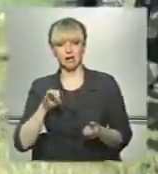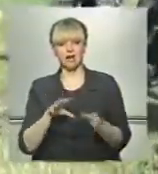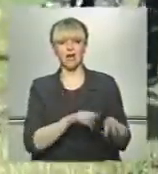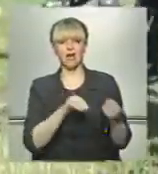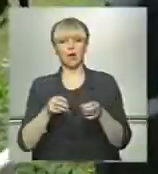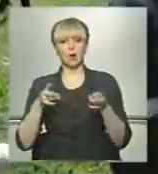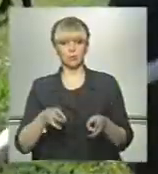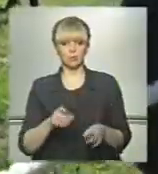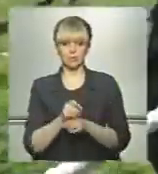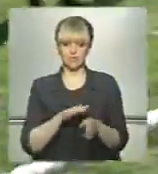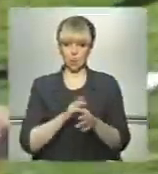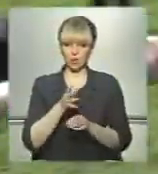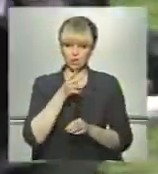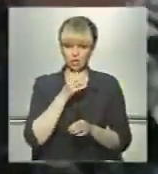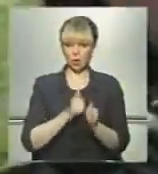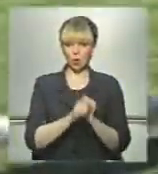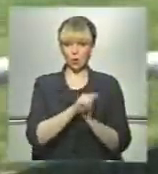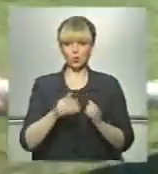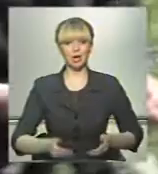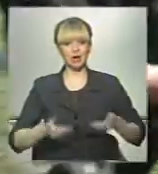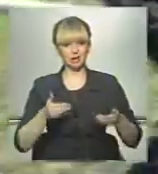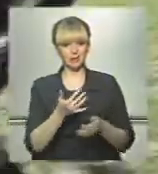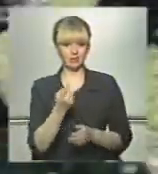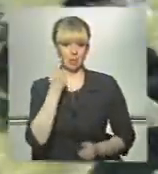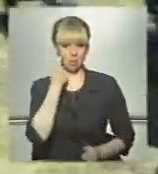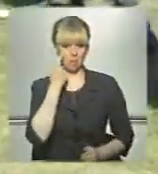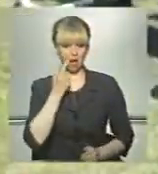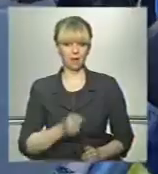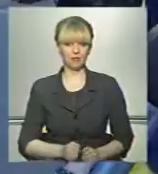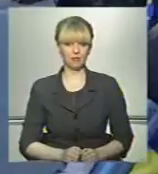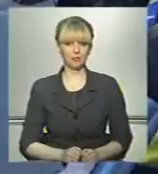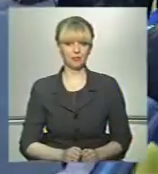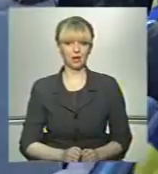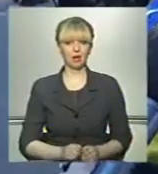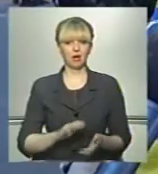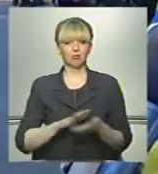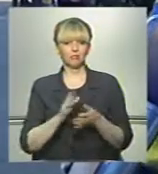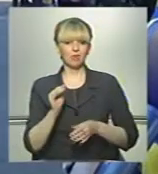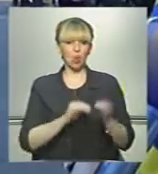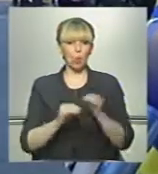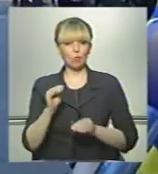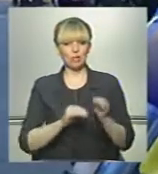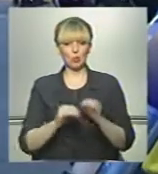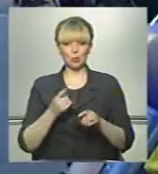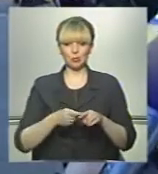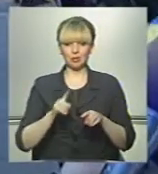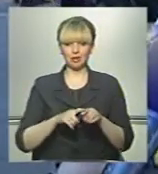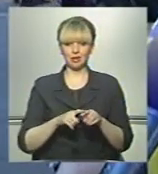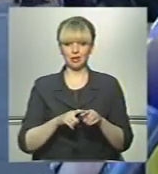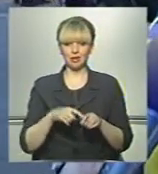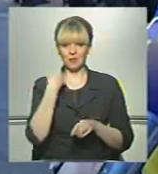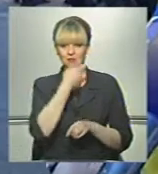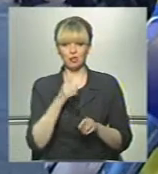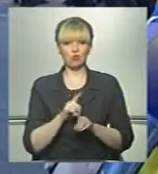потерпілого. Завдання виконували на час, за кожен етап – певна кількість балів. Тому ми комбінуємо такі види,